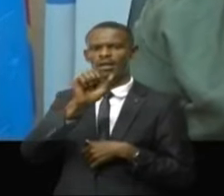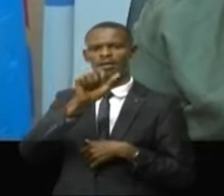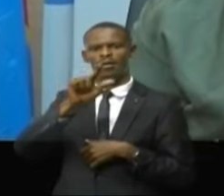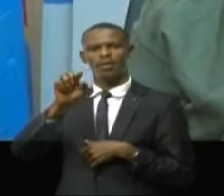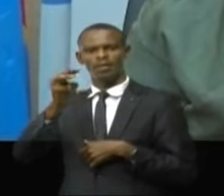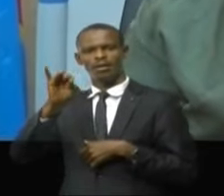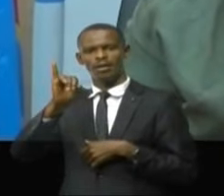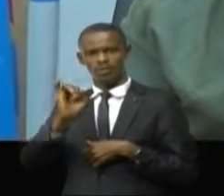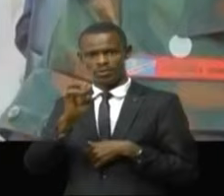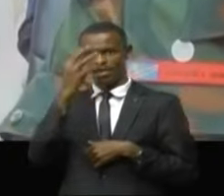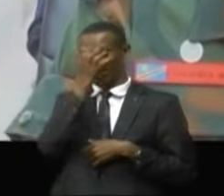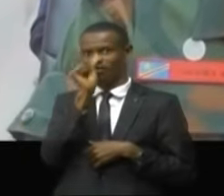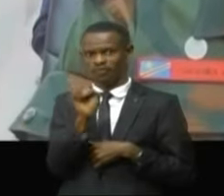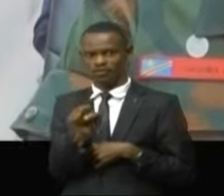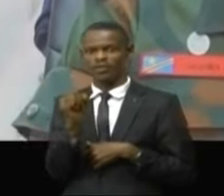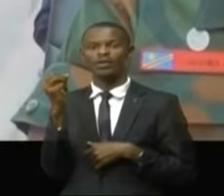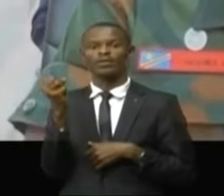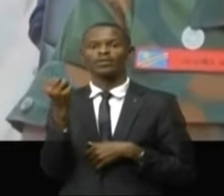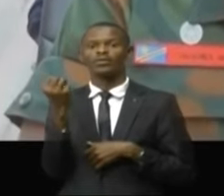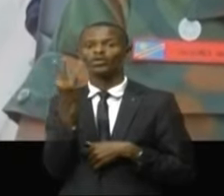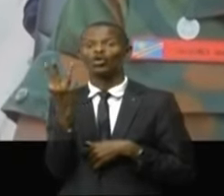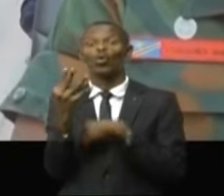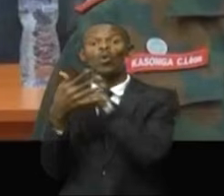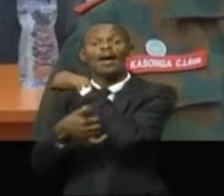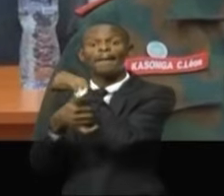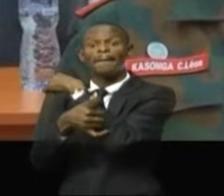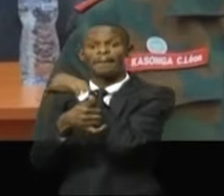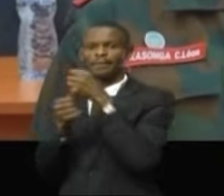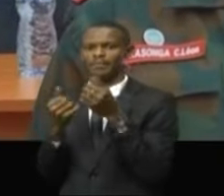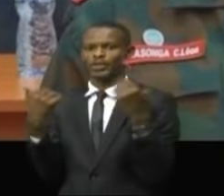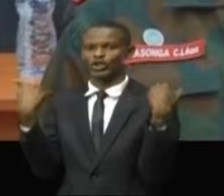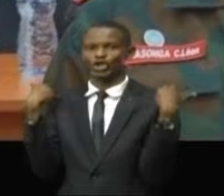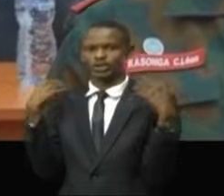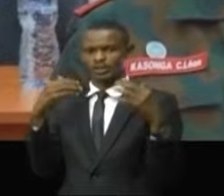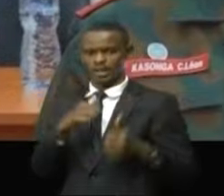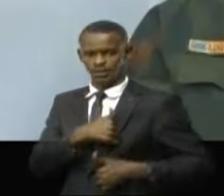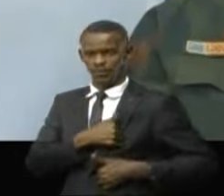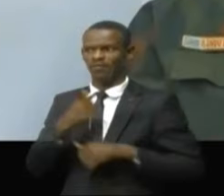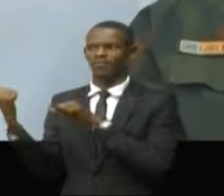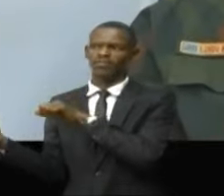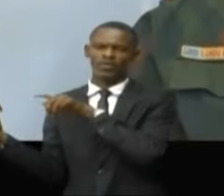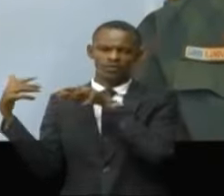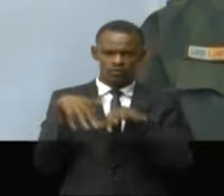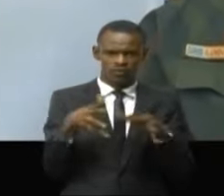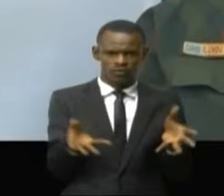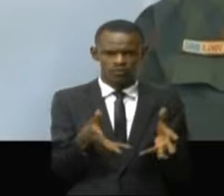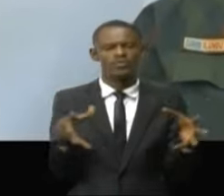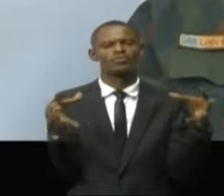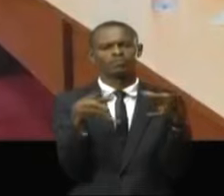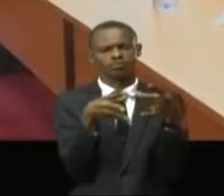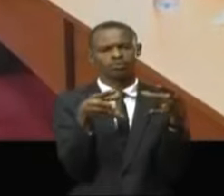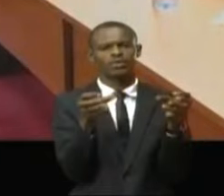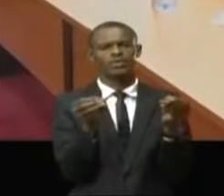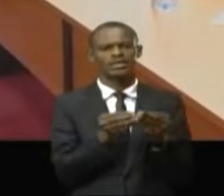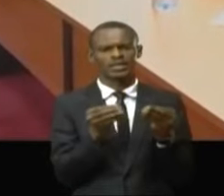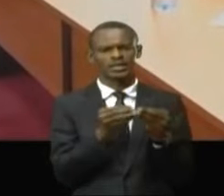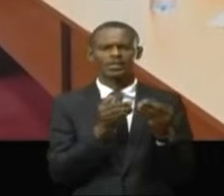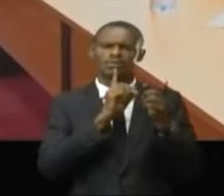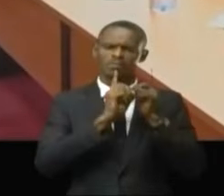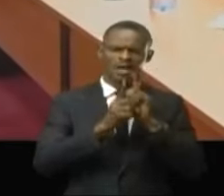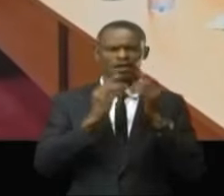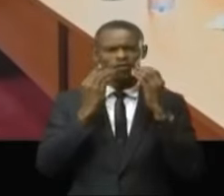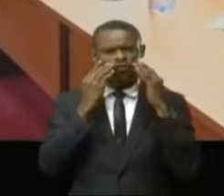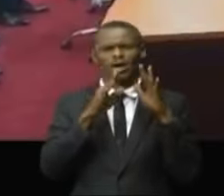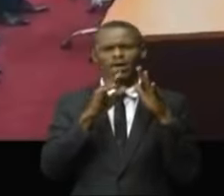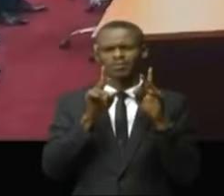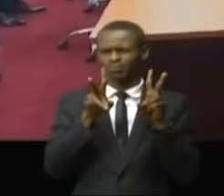pays du 26 au 29 octobre 2023 à Kinshasa et à Goma. La situation sécuritaire dans la partie orientale de notre pays a été au centre